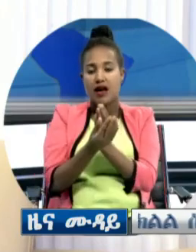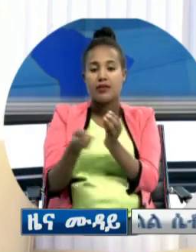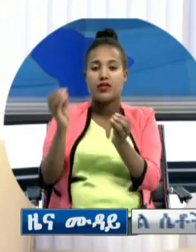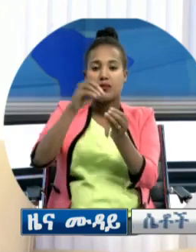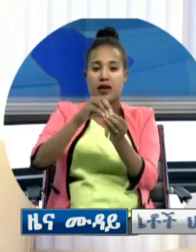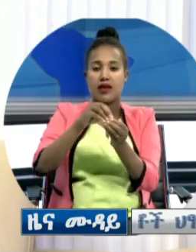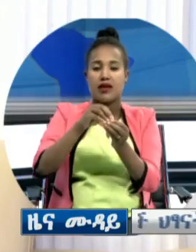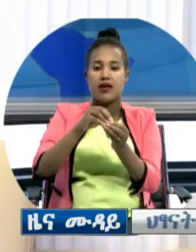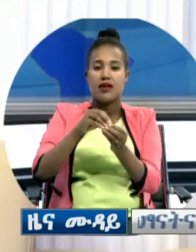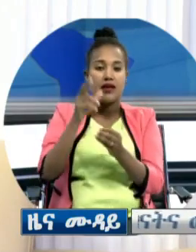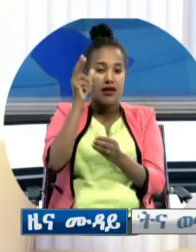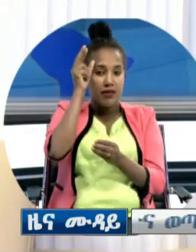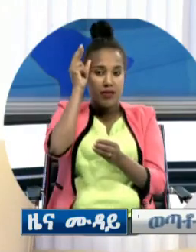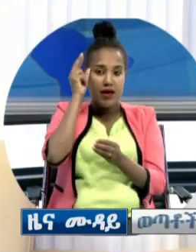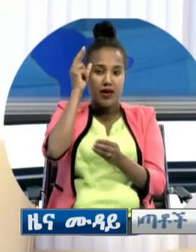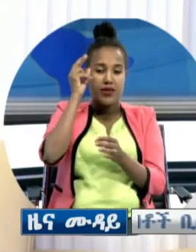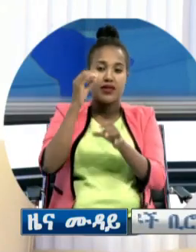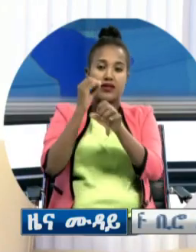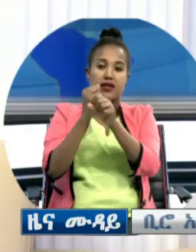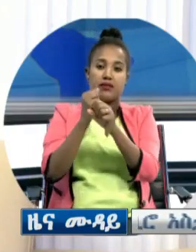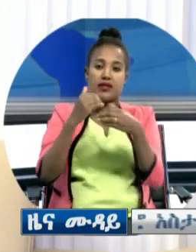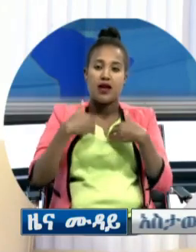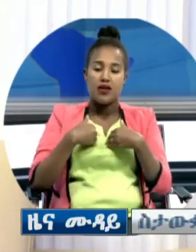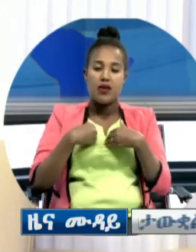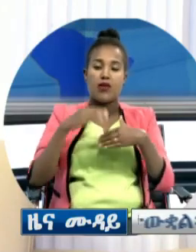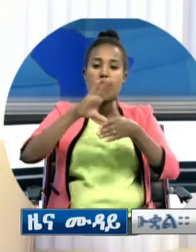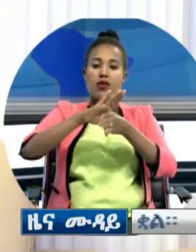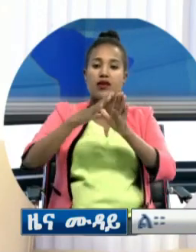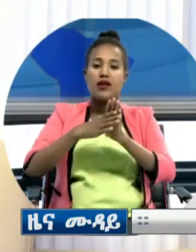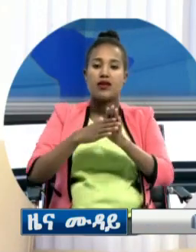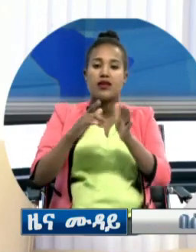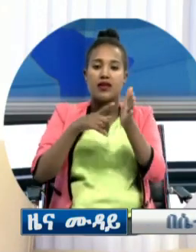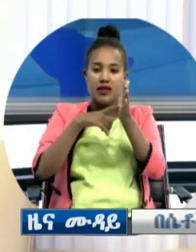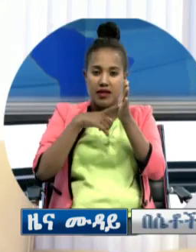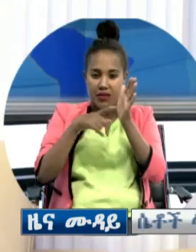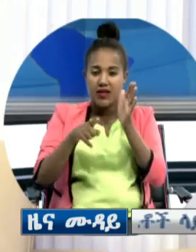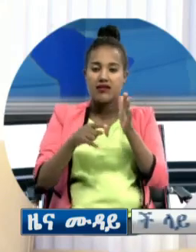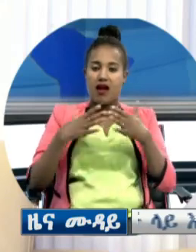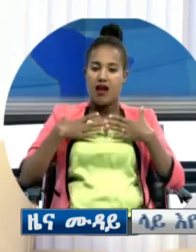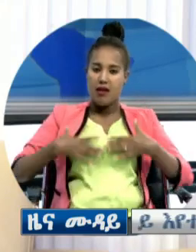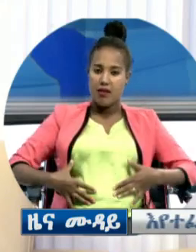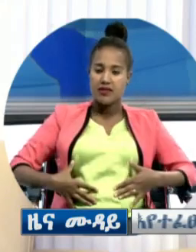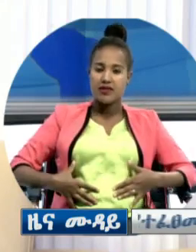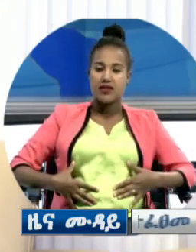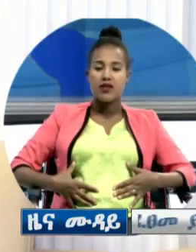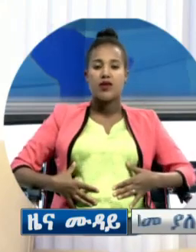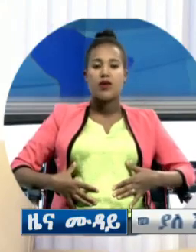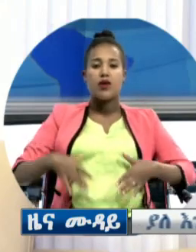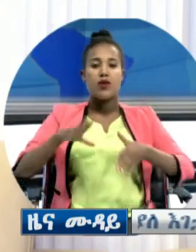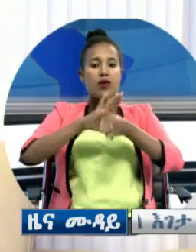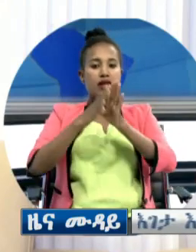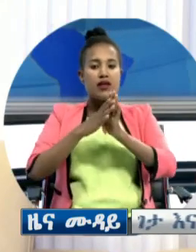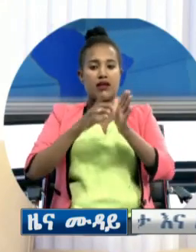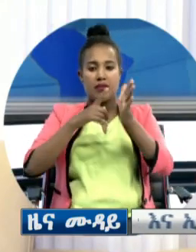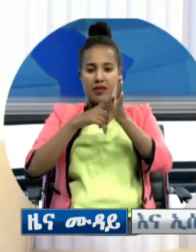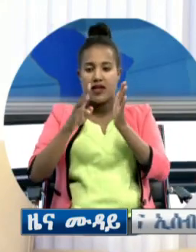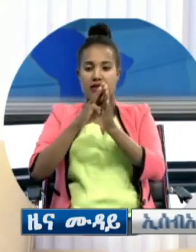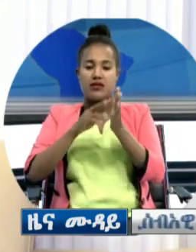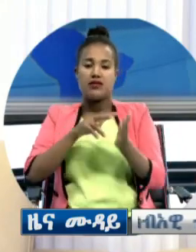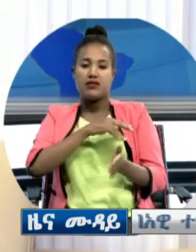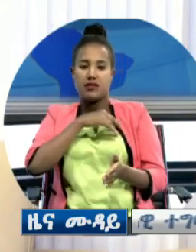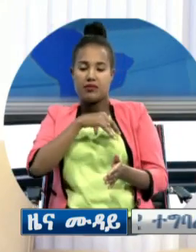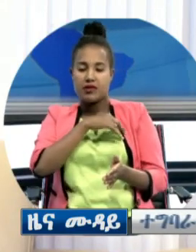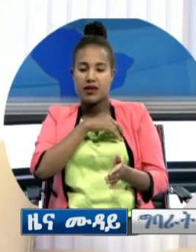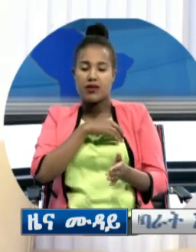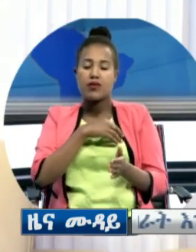በተጨማሪ ባህላዊ ይዘትም ስላለው ጎንደርን የሚገልጽ አለባበስ፣ ጎንደርን የሚገልጽ ስነ ምግባር፣